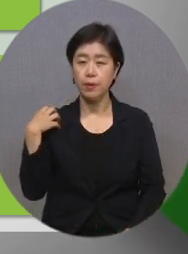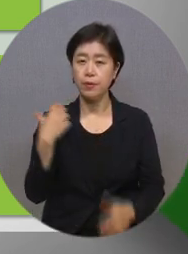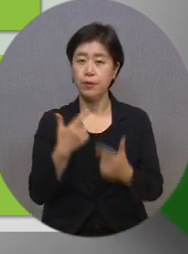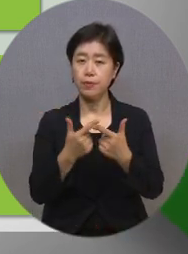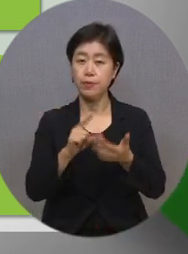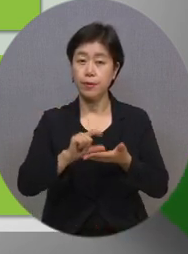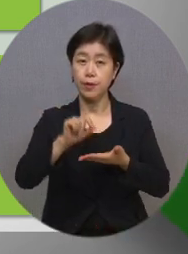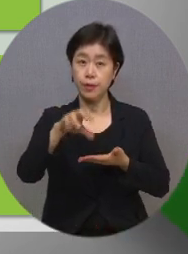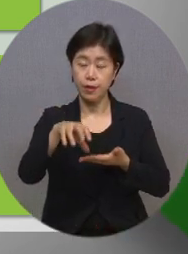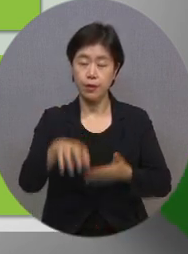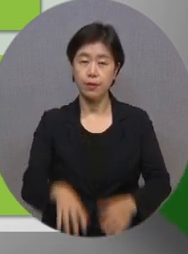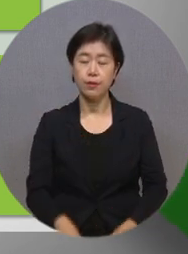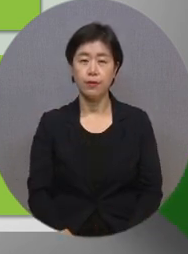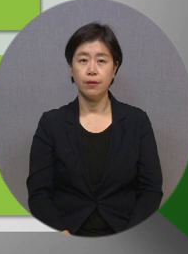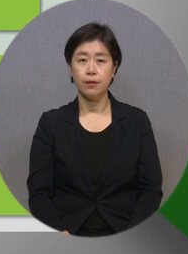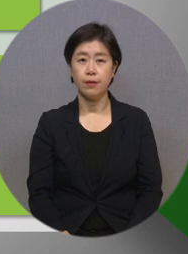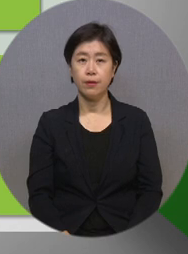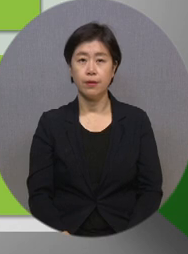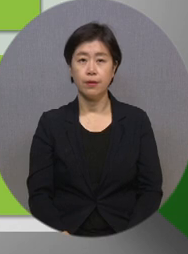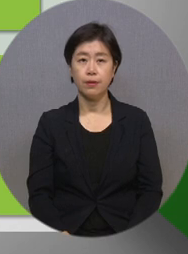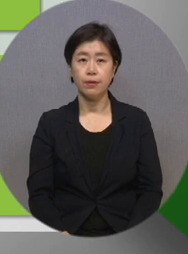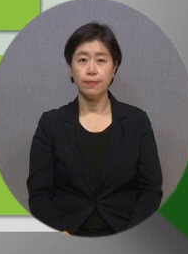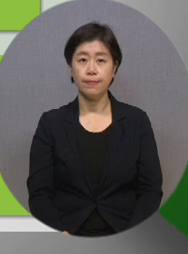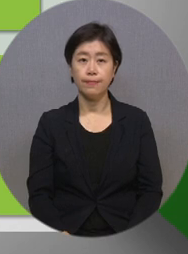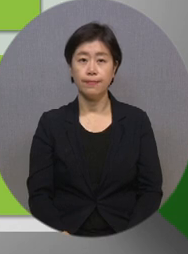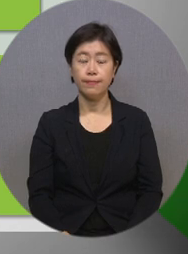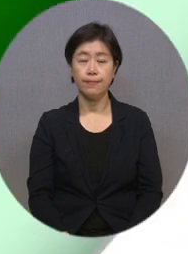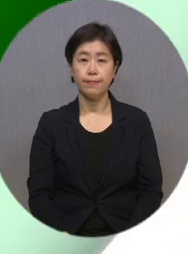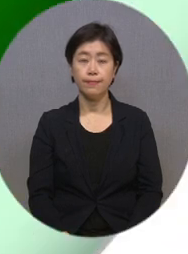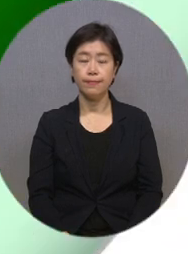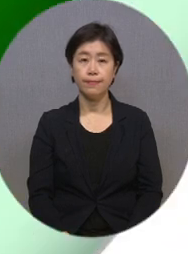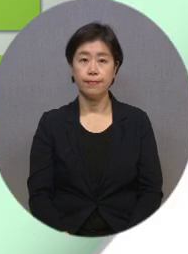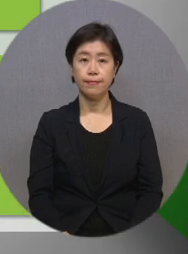담당 지사는 부산지사입니다.